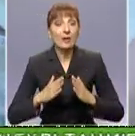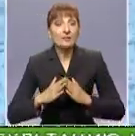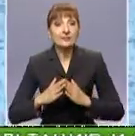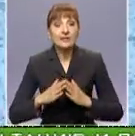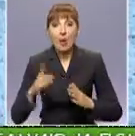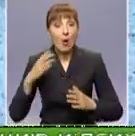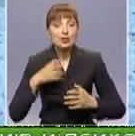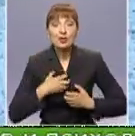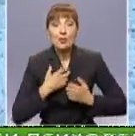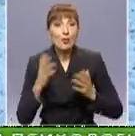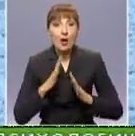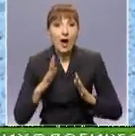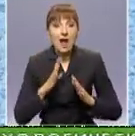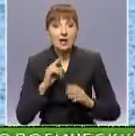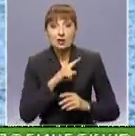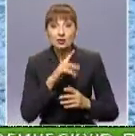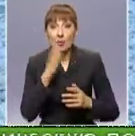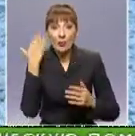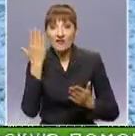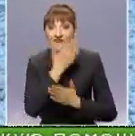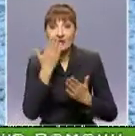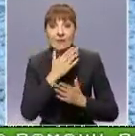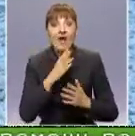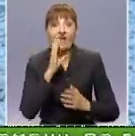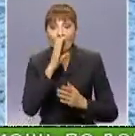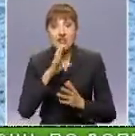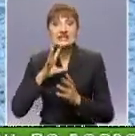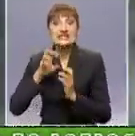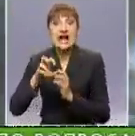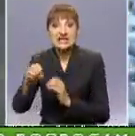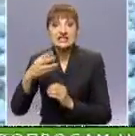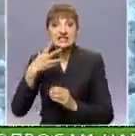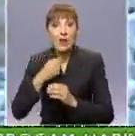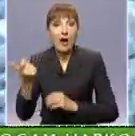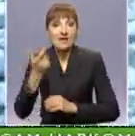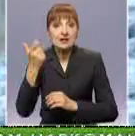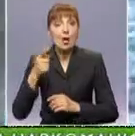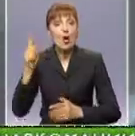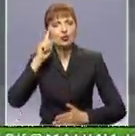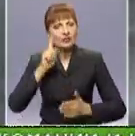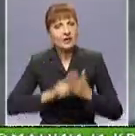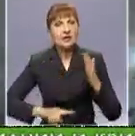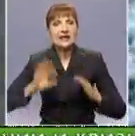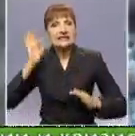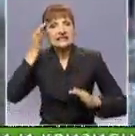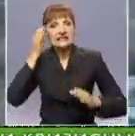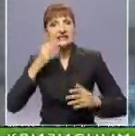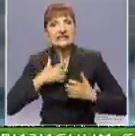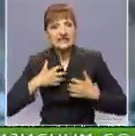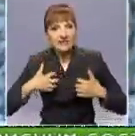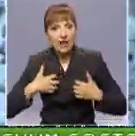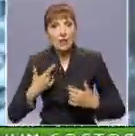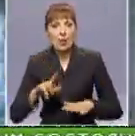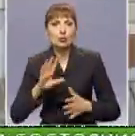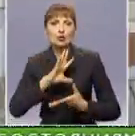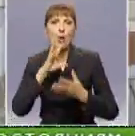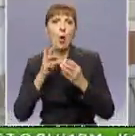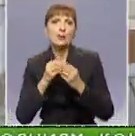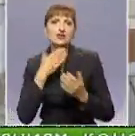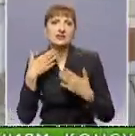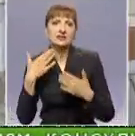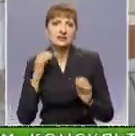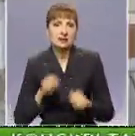Парня не пугает, что по сценарию в итоге волк загрыз своего хозяина. Юноша уверен, с диким зверем они нашли общий язык.